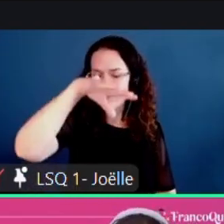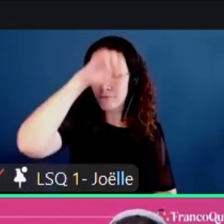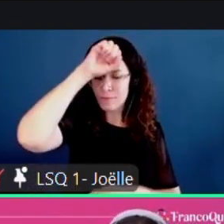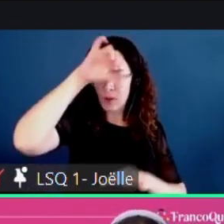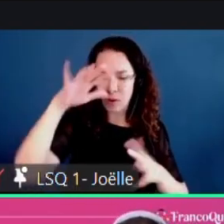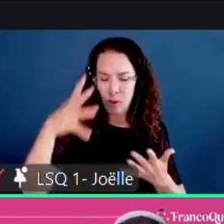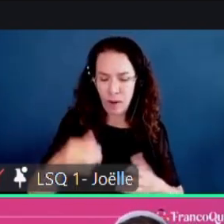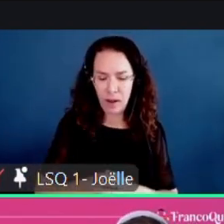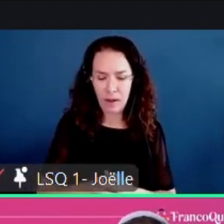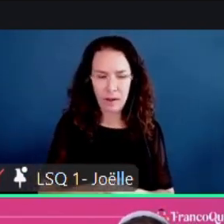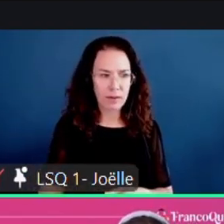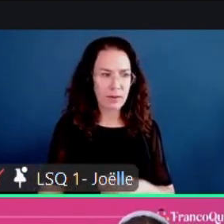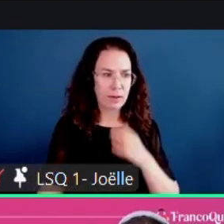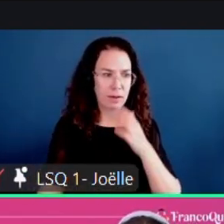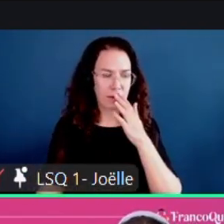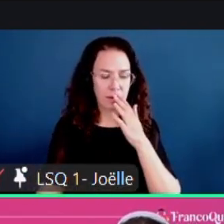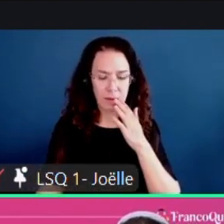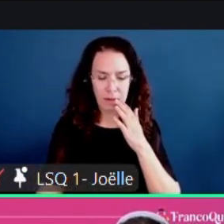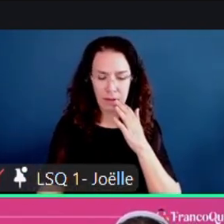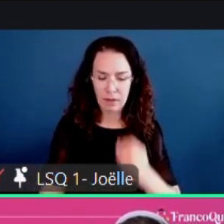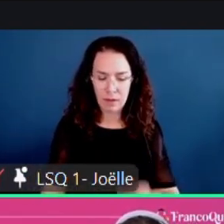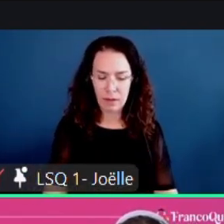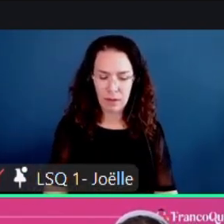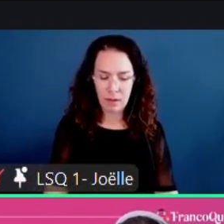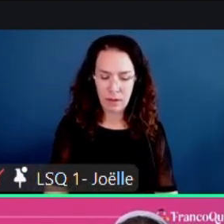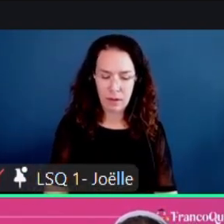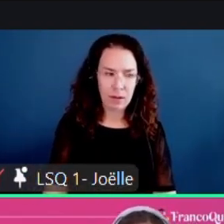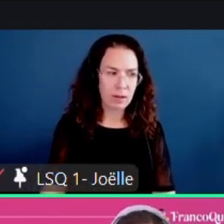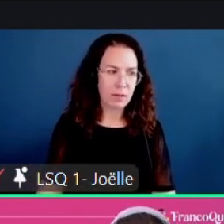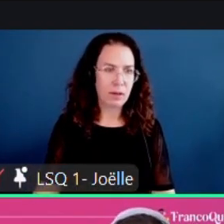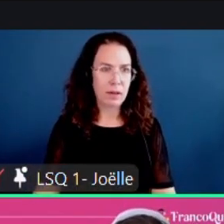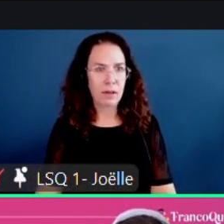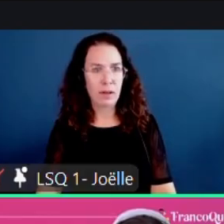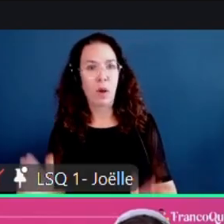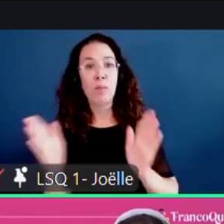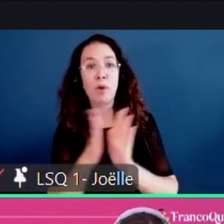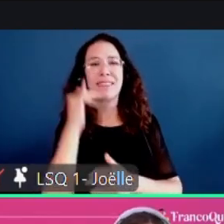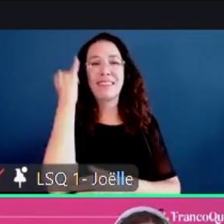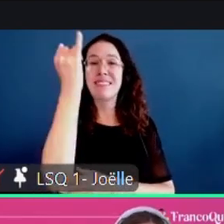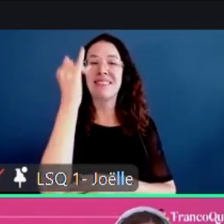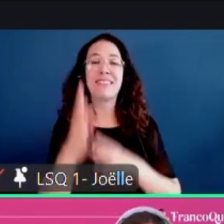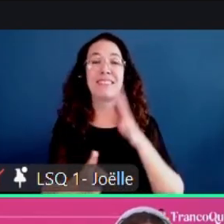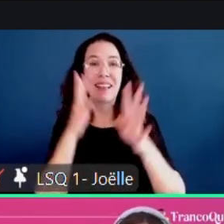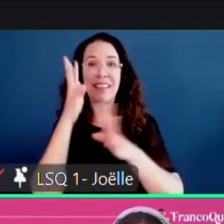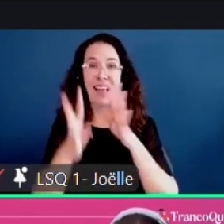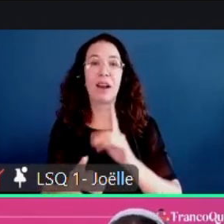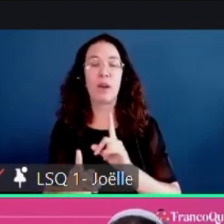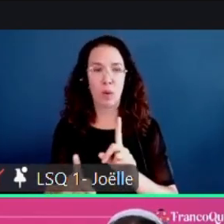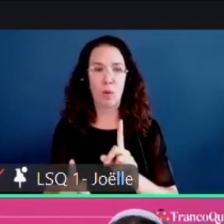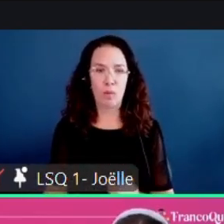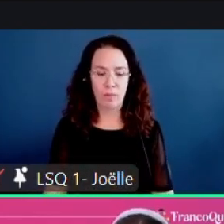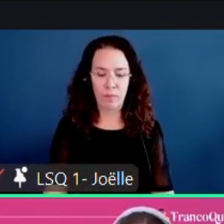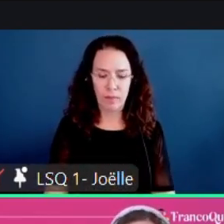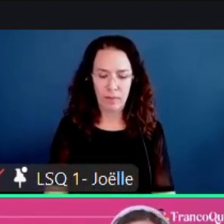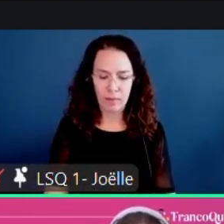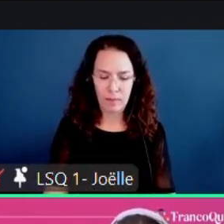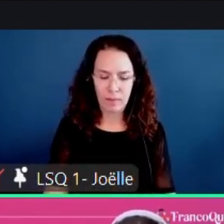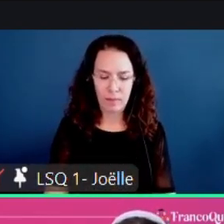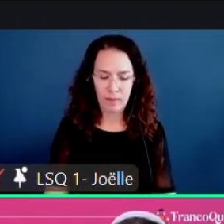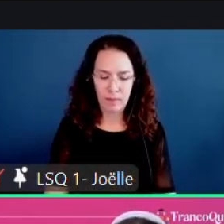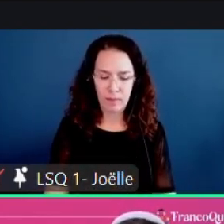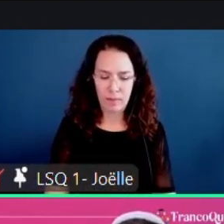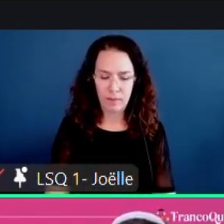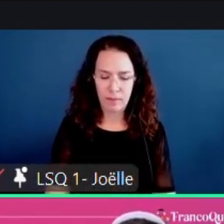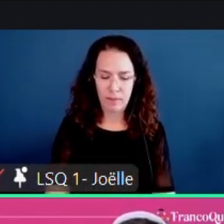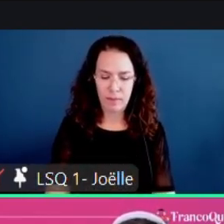vous metteriez en pratique ces connaissances. Donc, on va vous proposer un petit scénario. Avant de vous expliquer le scénario, on